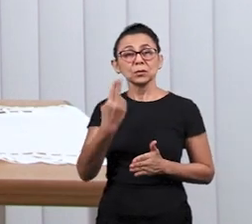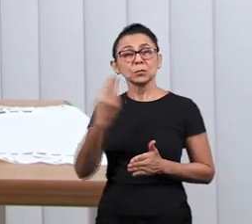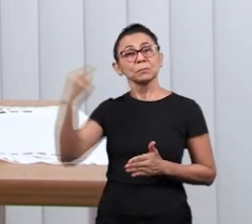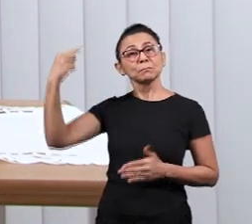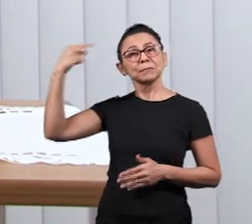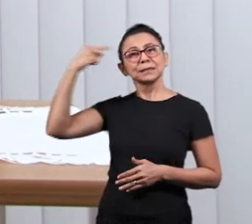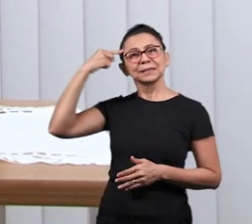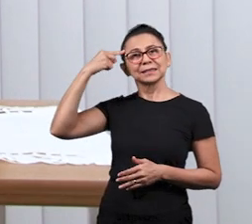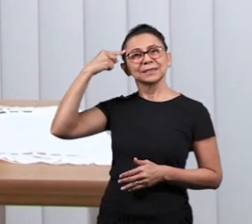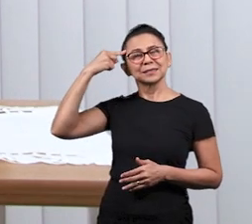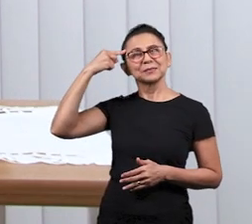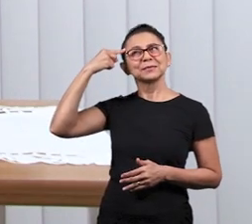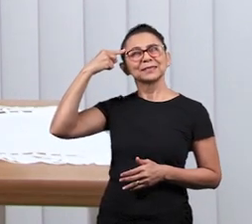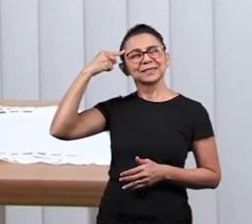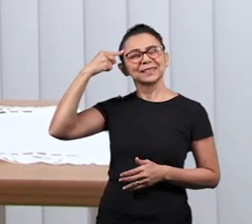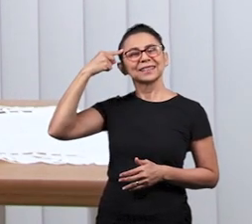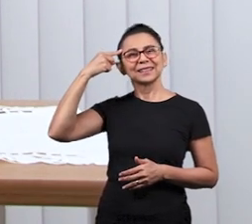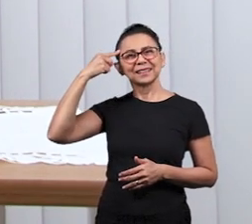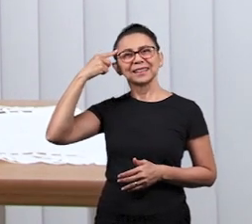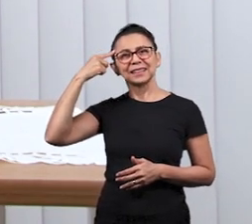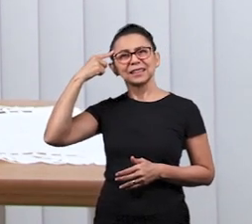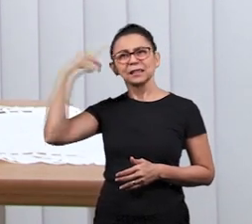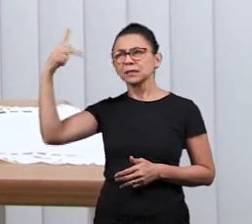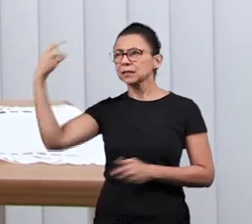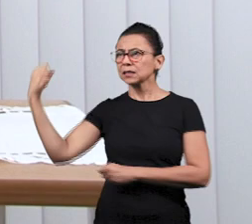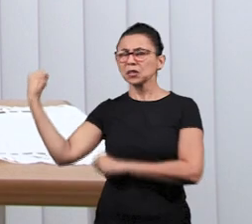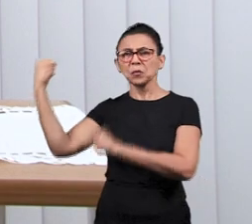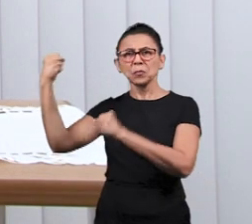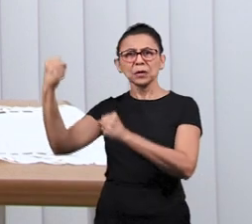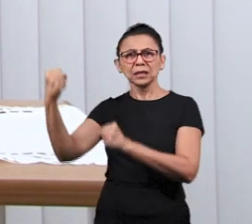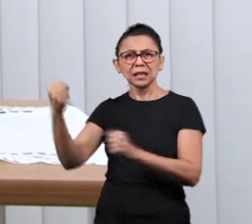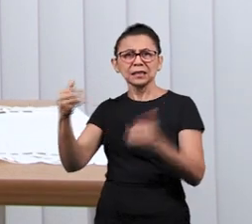сделать несравненно больше.